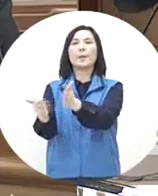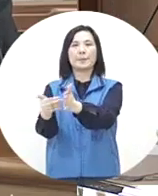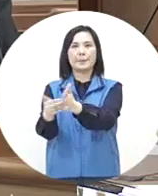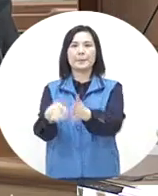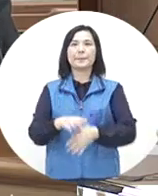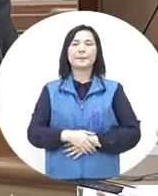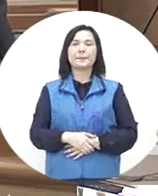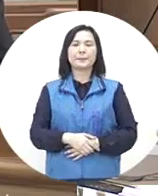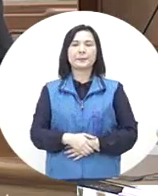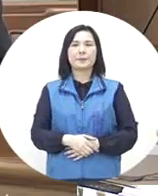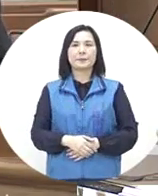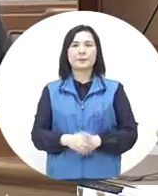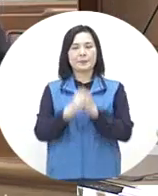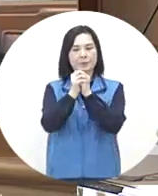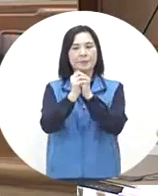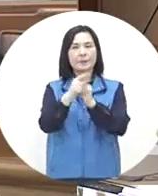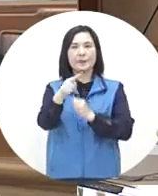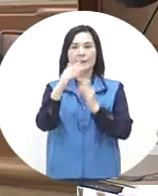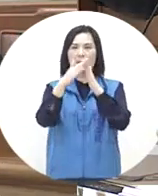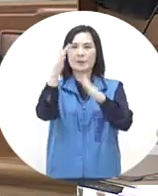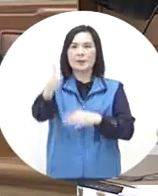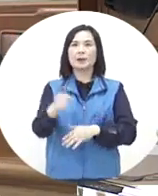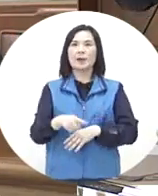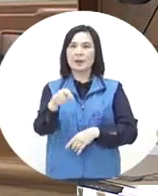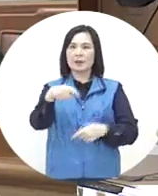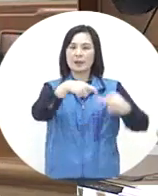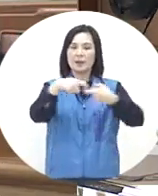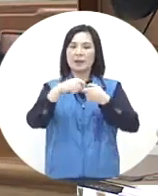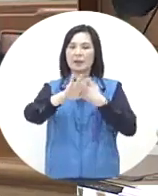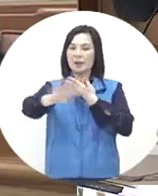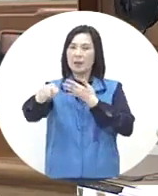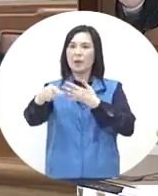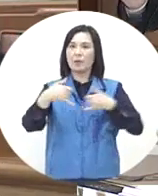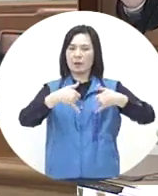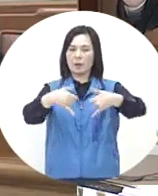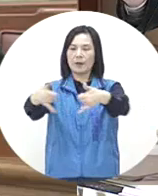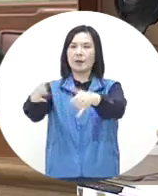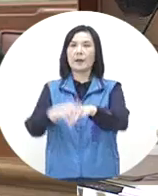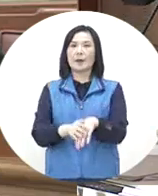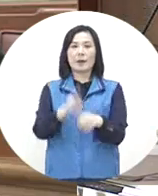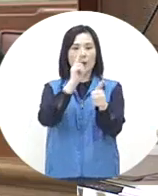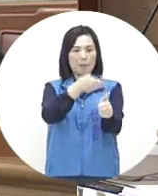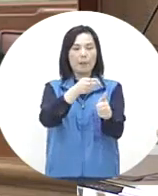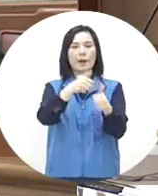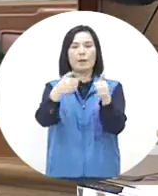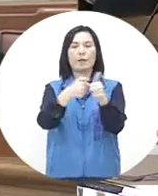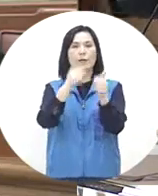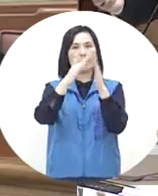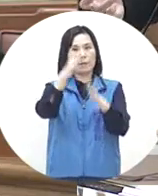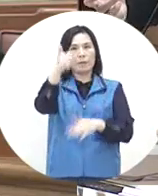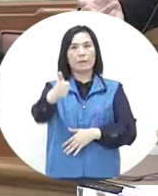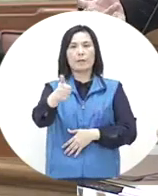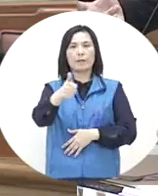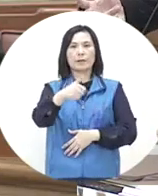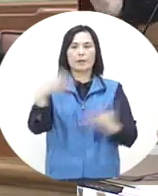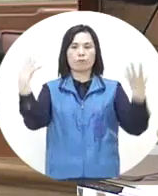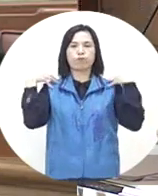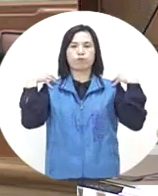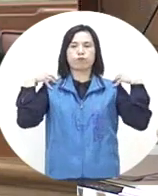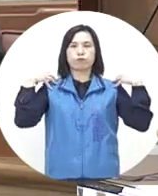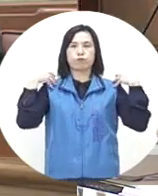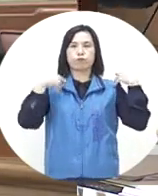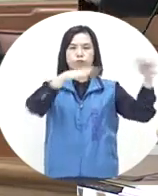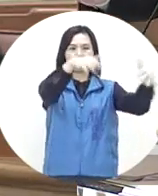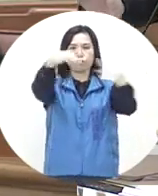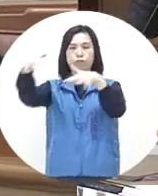定啊，有关于这个南势角连外道路，是不是可以折成一个副市长？哦，让他去直接来统筹，这样可不可以？因为